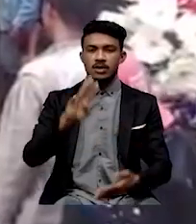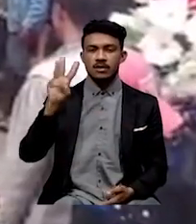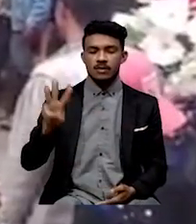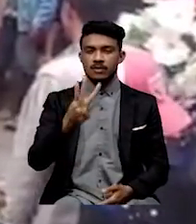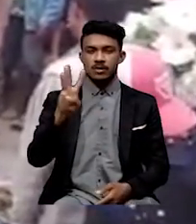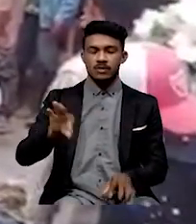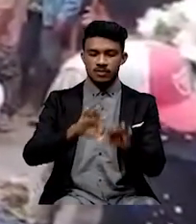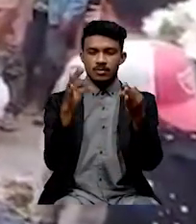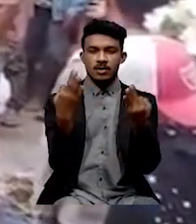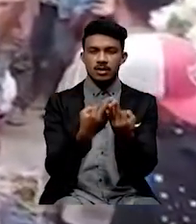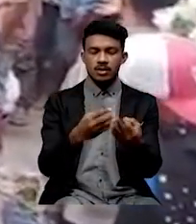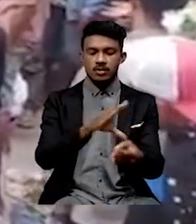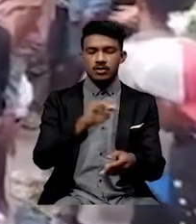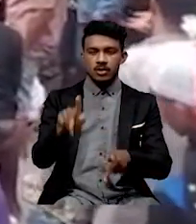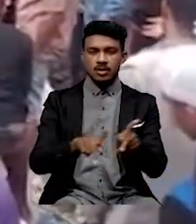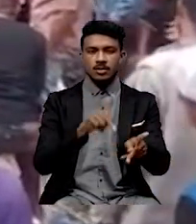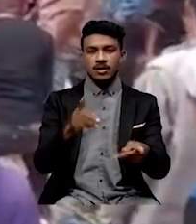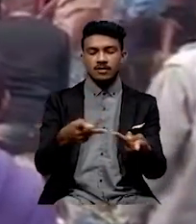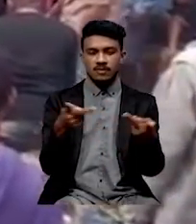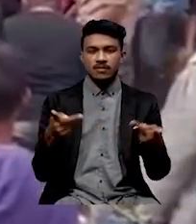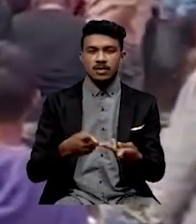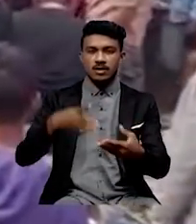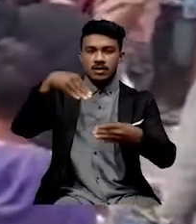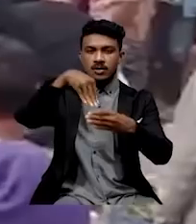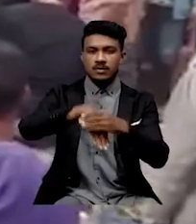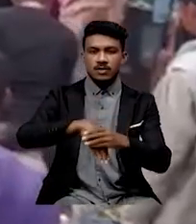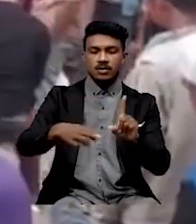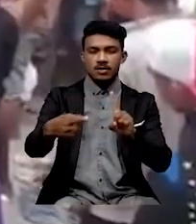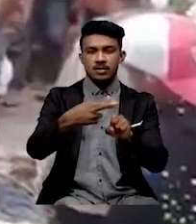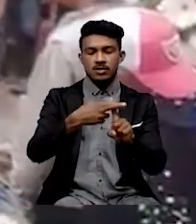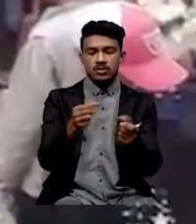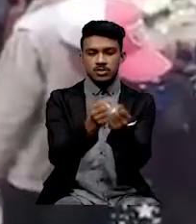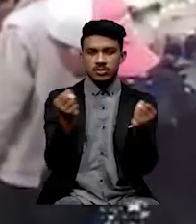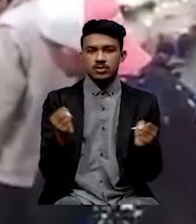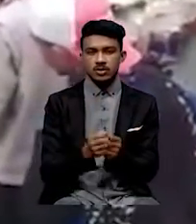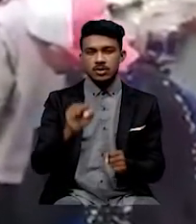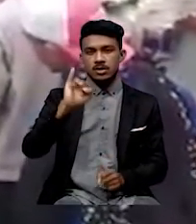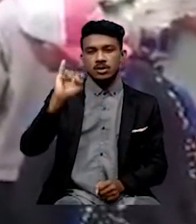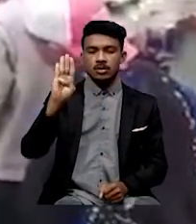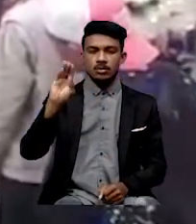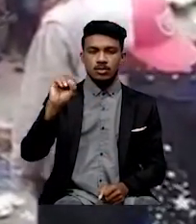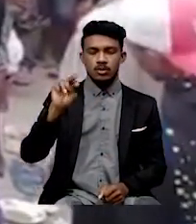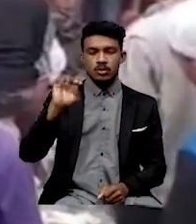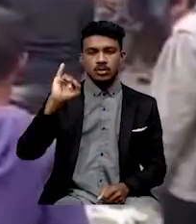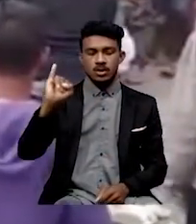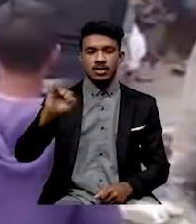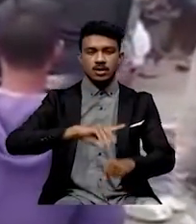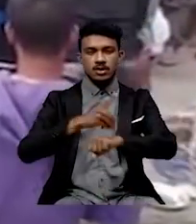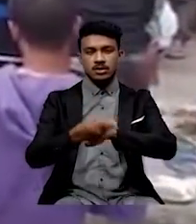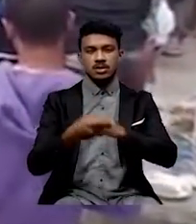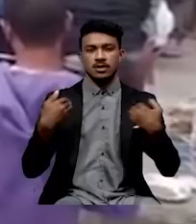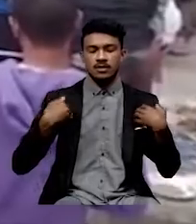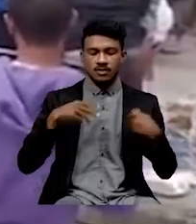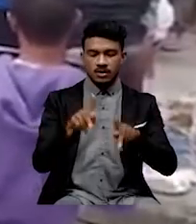ho komunidadi ia fatin refere, halot ona ia simiteriu suku Sibuni nian. Desastre ne acontece, hafoin